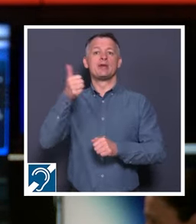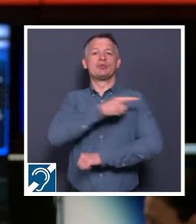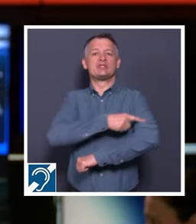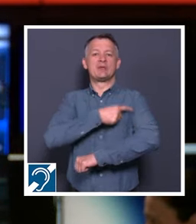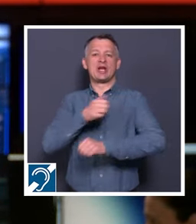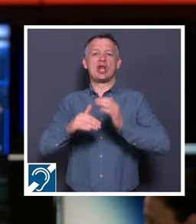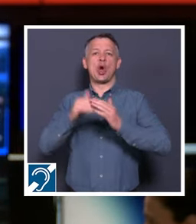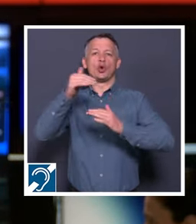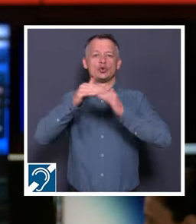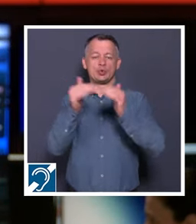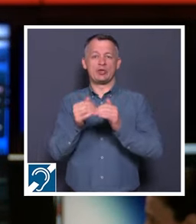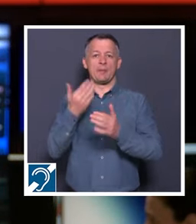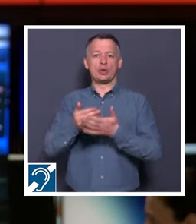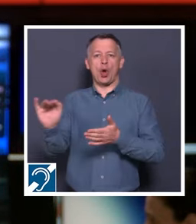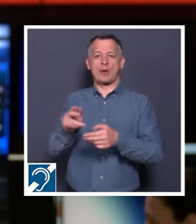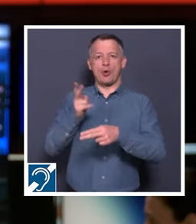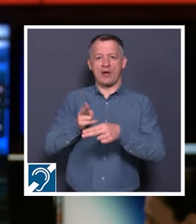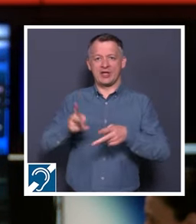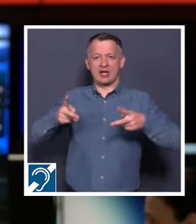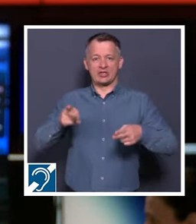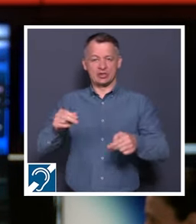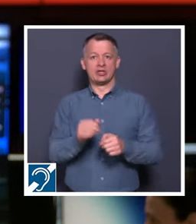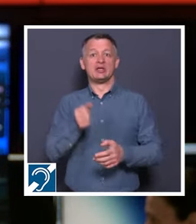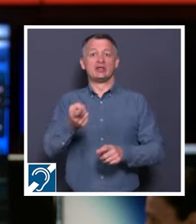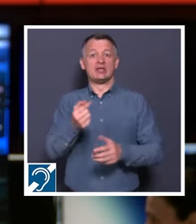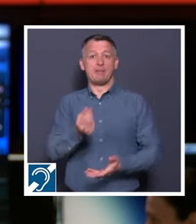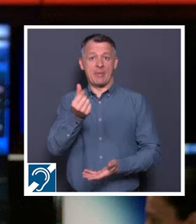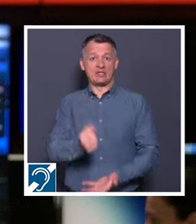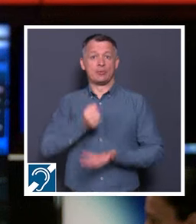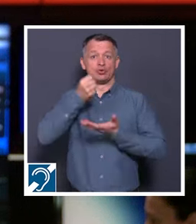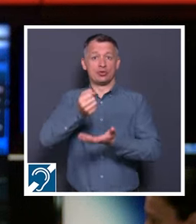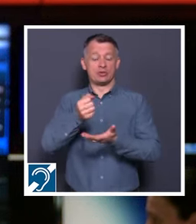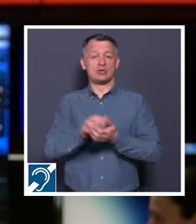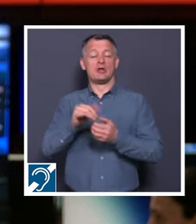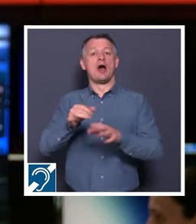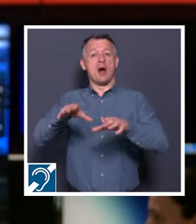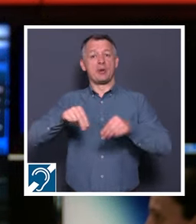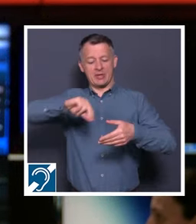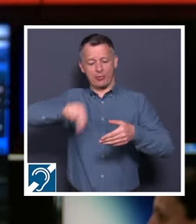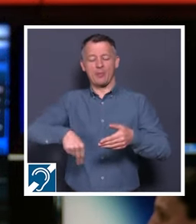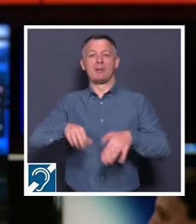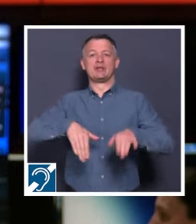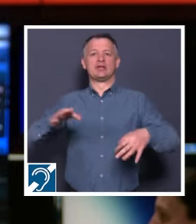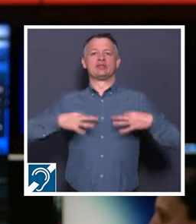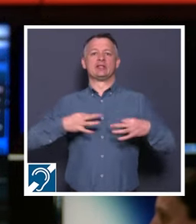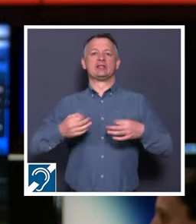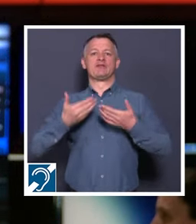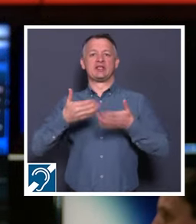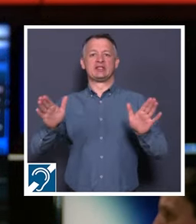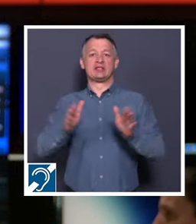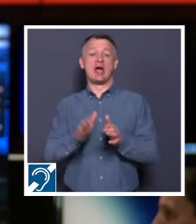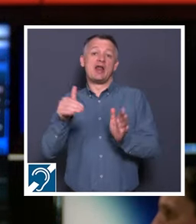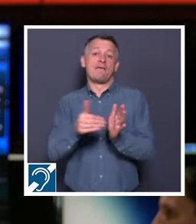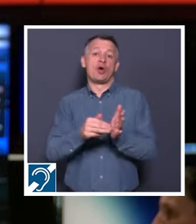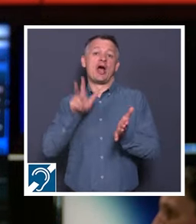din donații și sponsorizări adunate de Asociația Dăruiește Viață, a primit aprobarea Ministerului Sănătății pentru a funcționa. Mai e nevoie acum doar